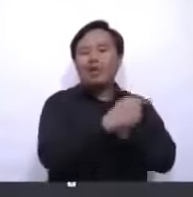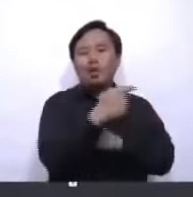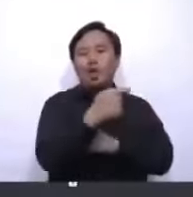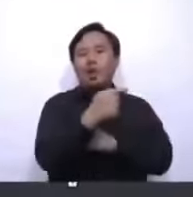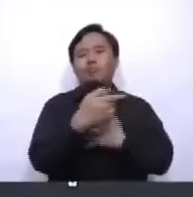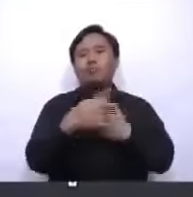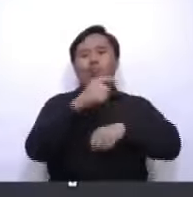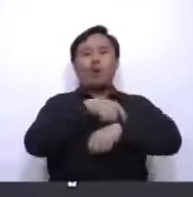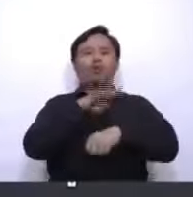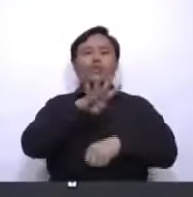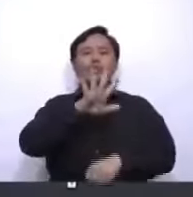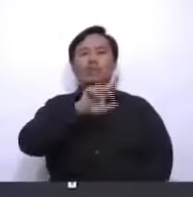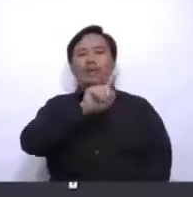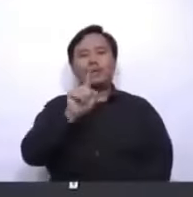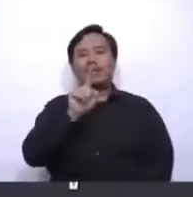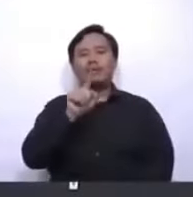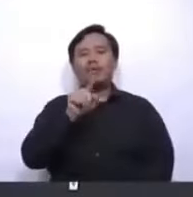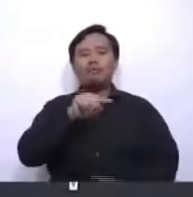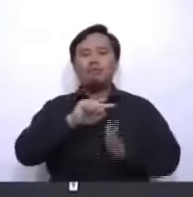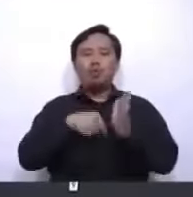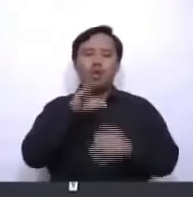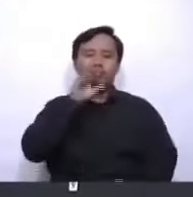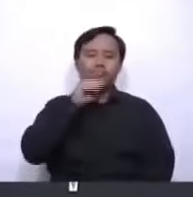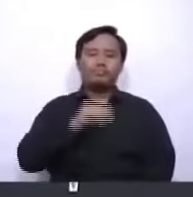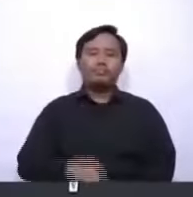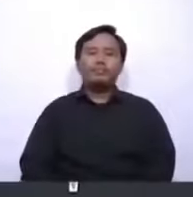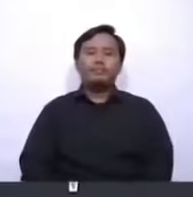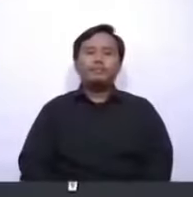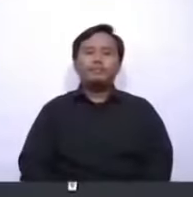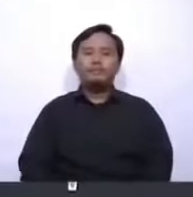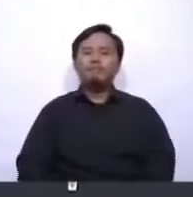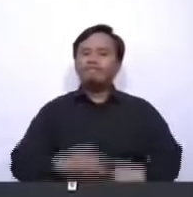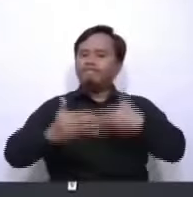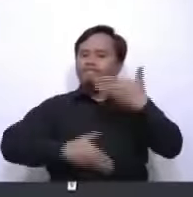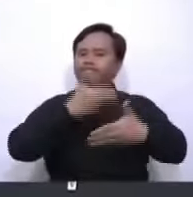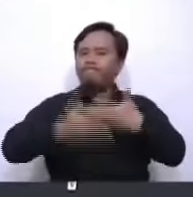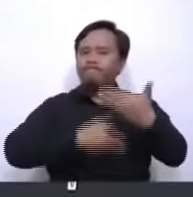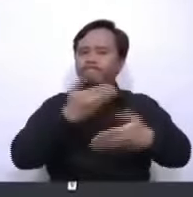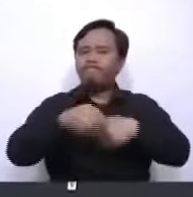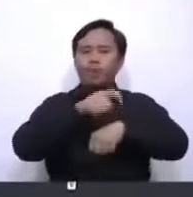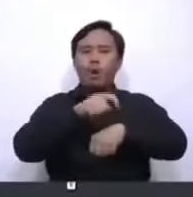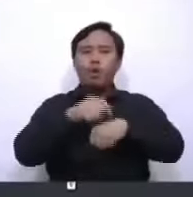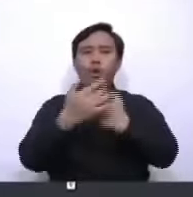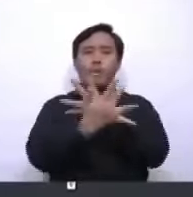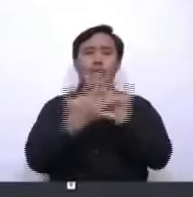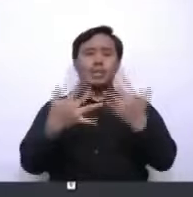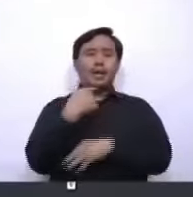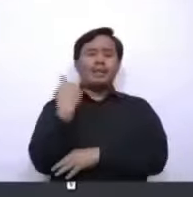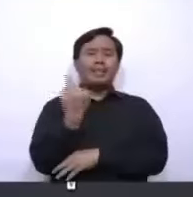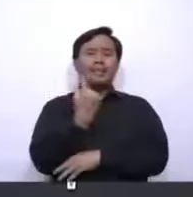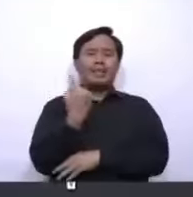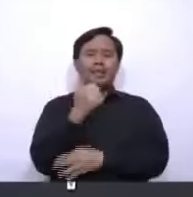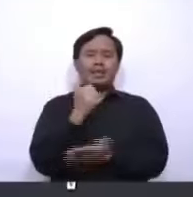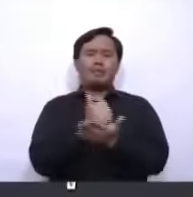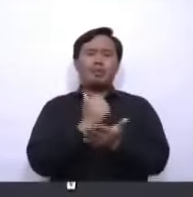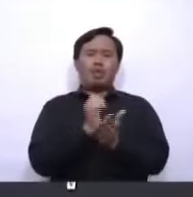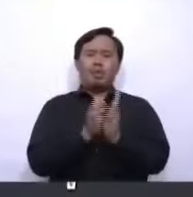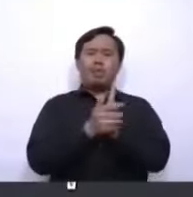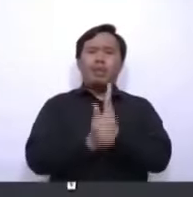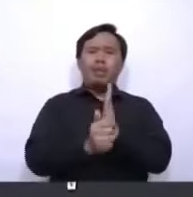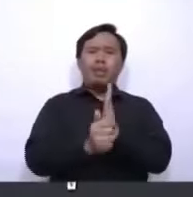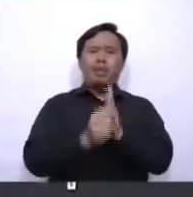45 detik dimulai sejak berbicara. Seiring dengan perkembangan waktu, sesungguhnya banyak masyarakat kita hari ini yang memiliki talent di bidang